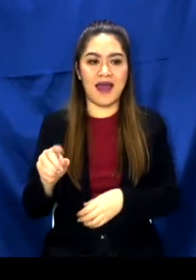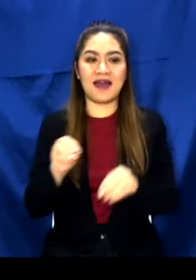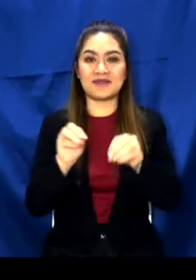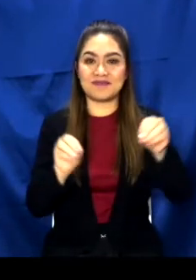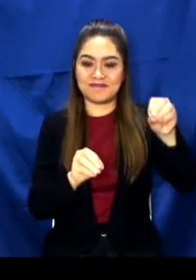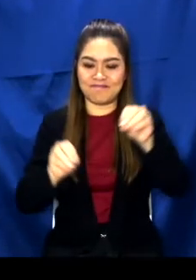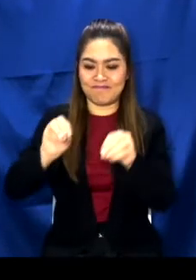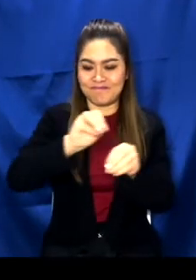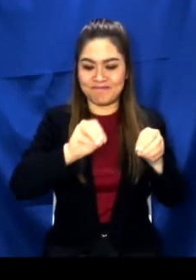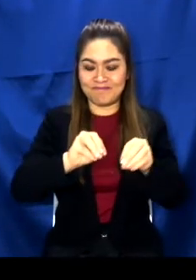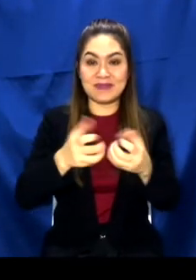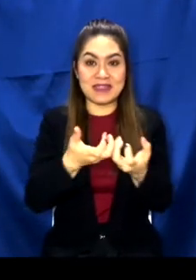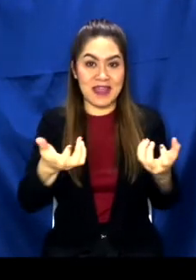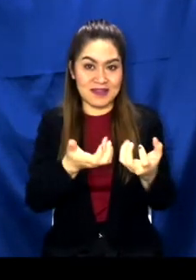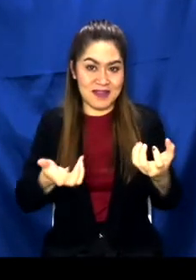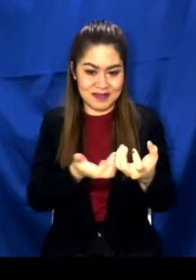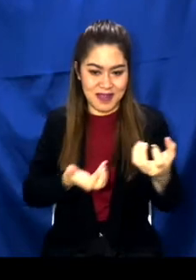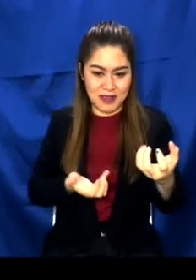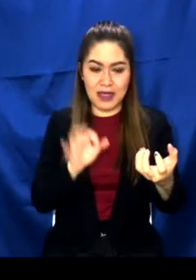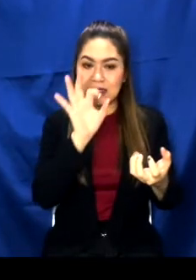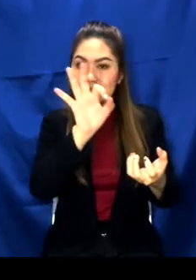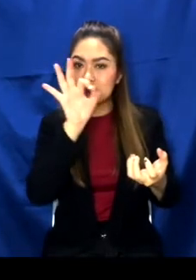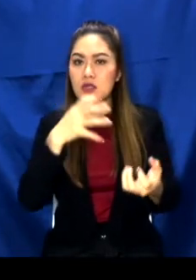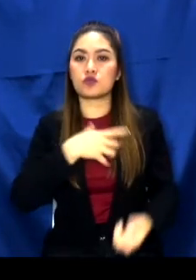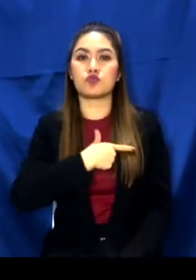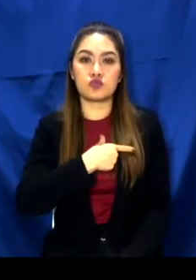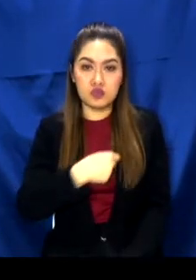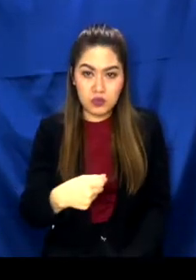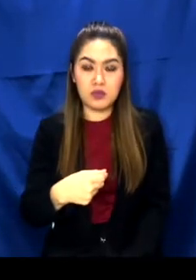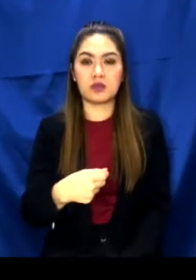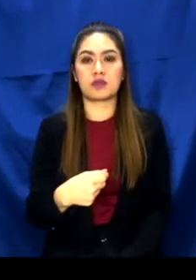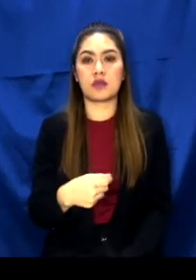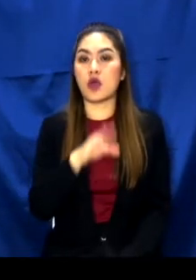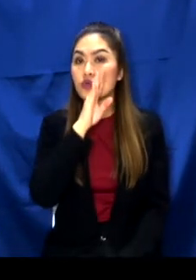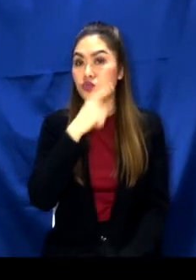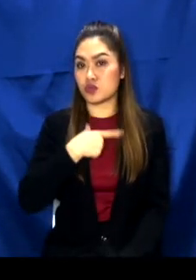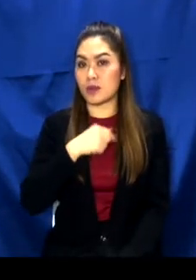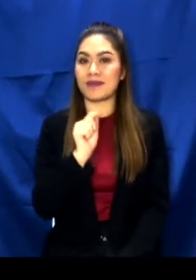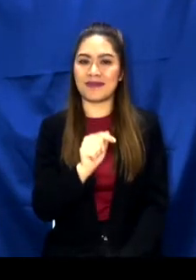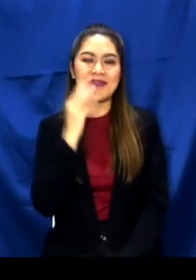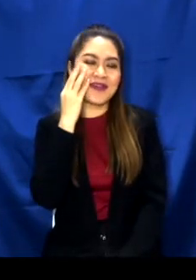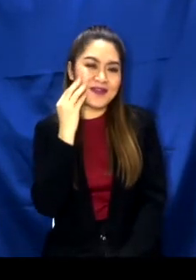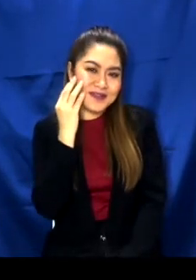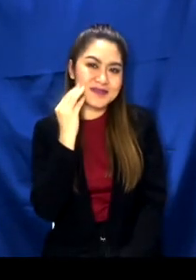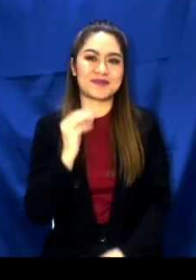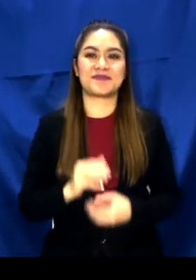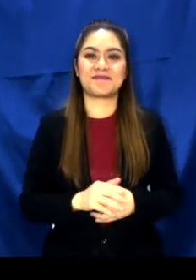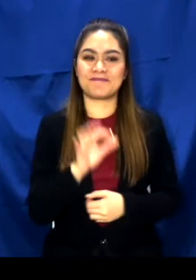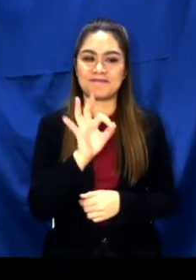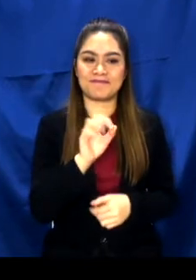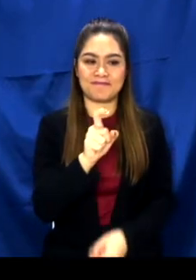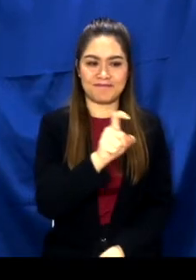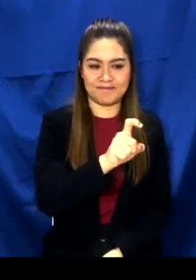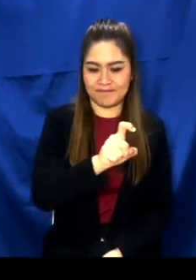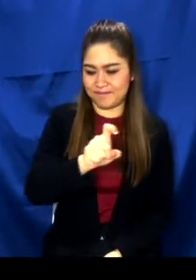มันเลิกกรุ๊ปกันแล้วเราก็เลือกอันที่เราต้องการสมมุติว่าครูเลือกอันนี้น่ารักดีครูก็จับลากไปเลย